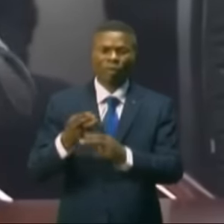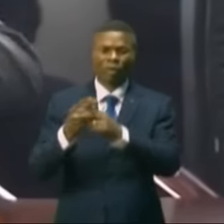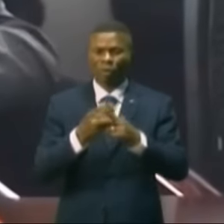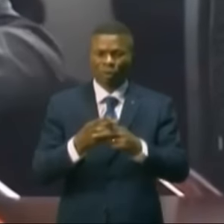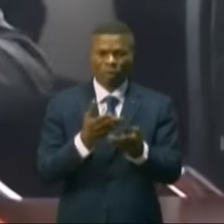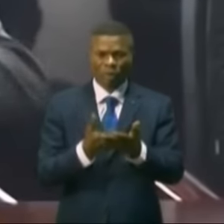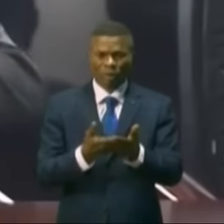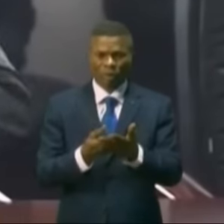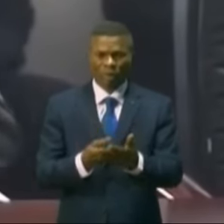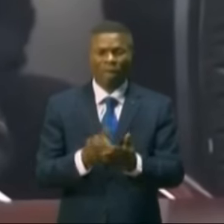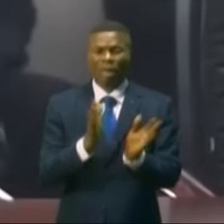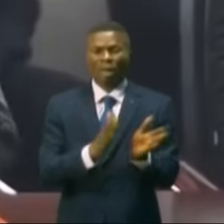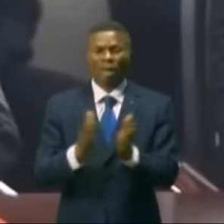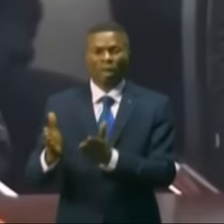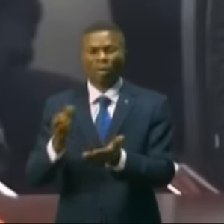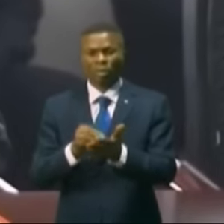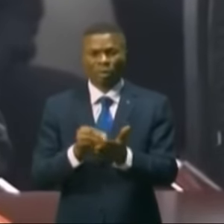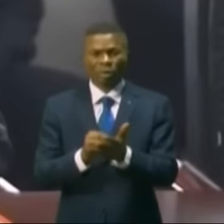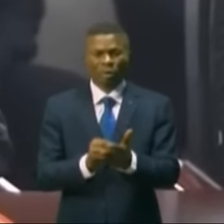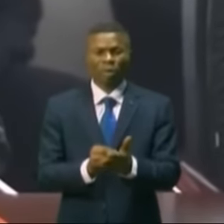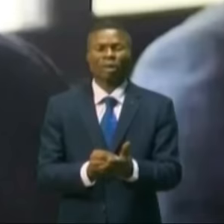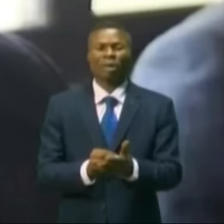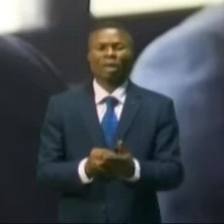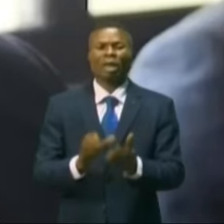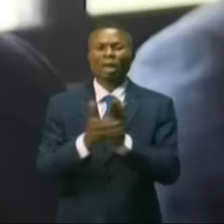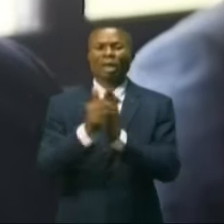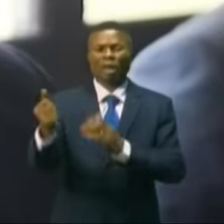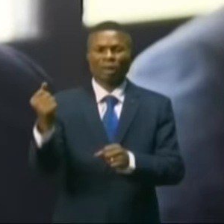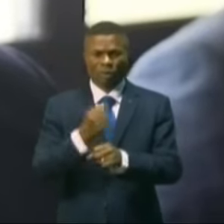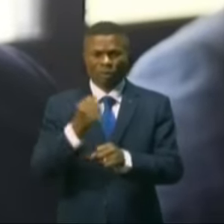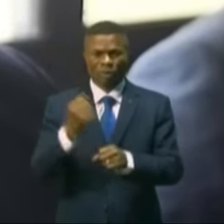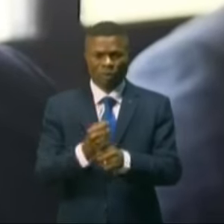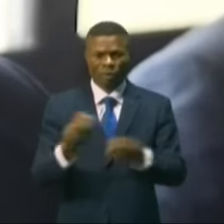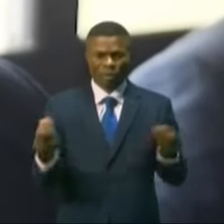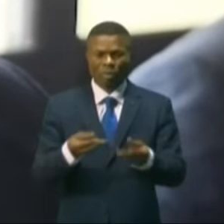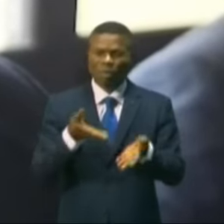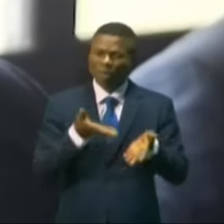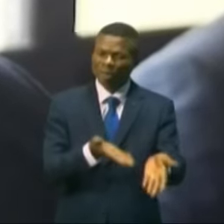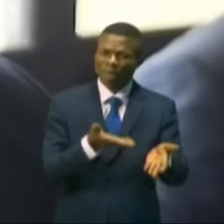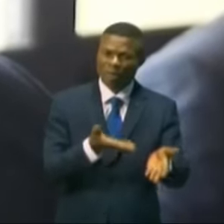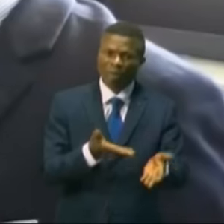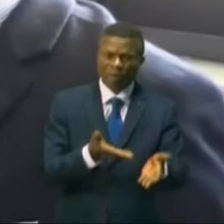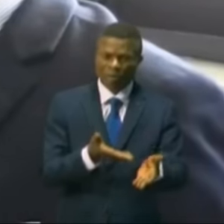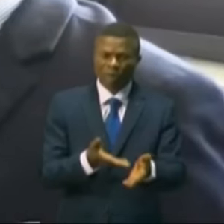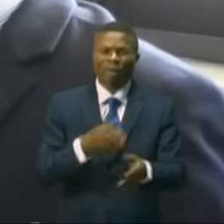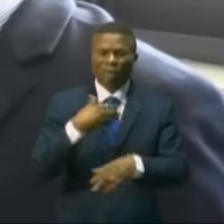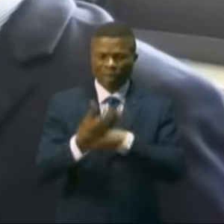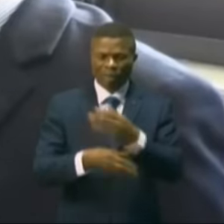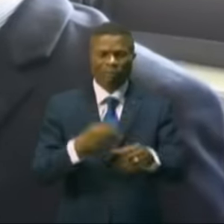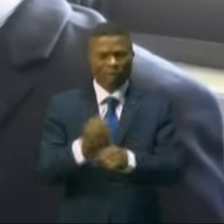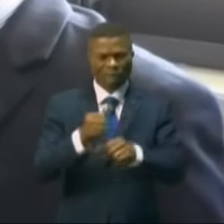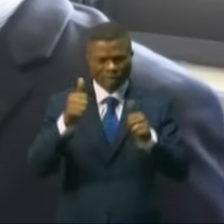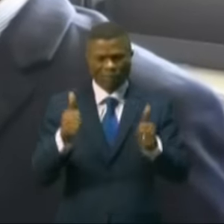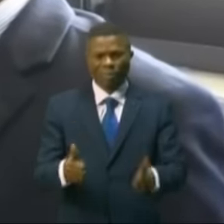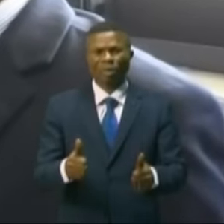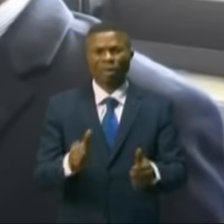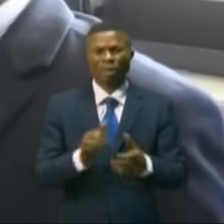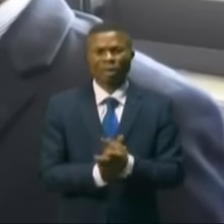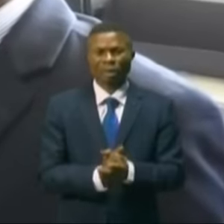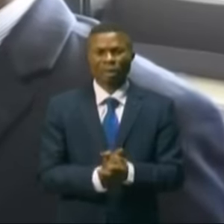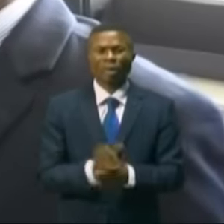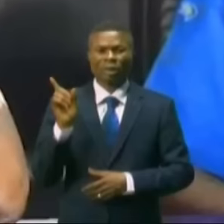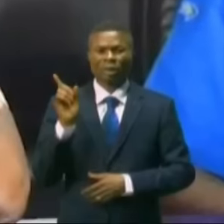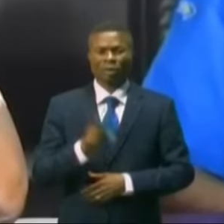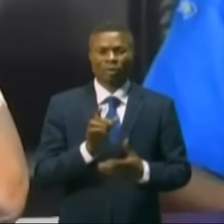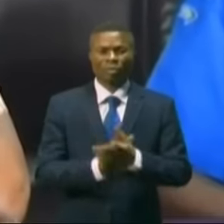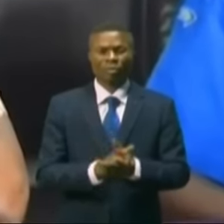derniers envisagent également comment améliorer la qualité du travail afin de leur permettre de remplir convenablement leur mission. Prenant la parole à